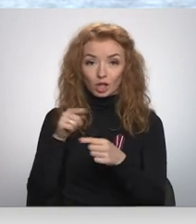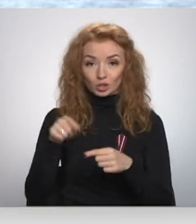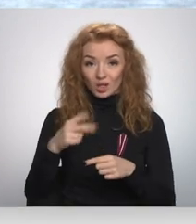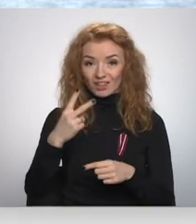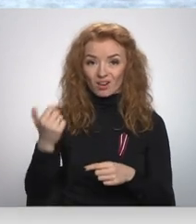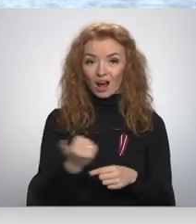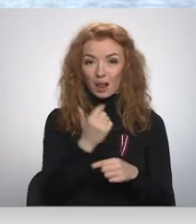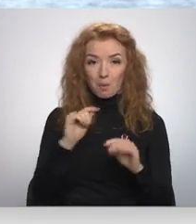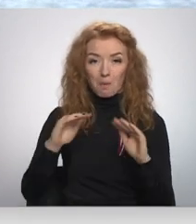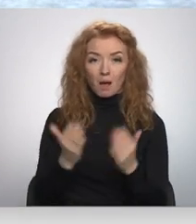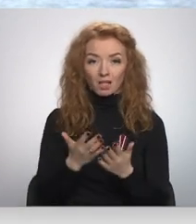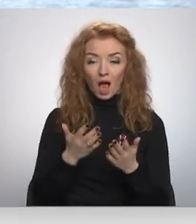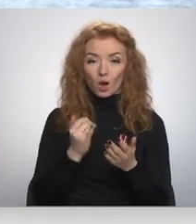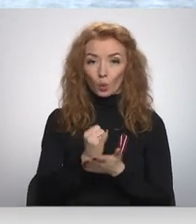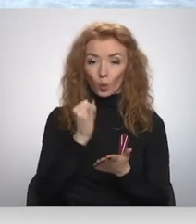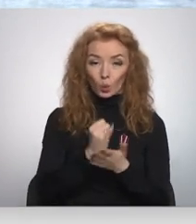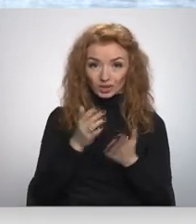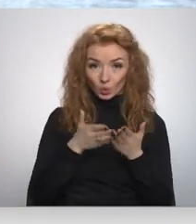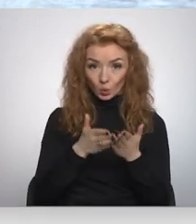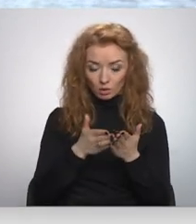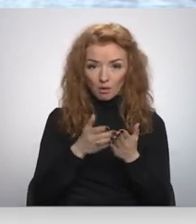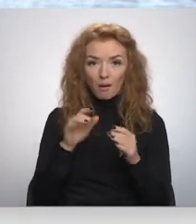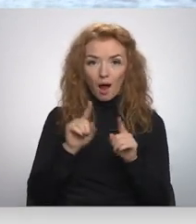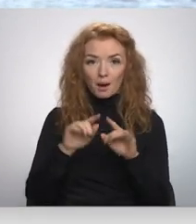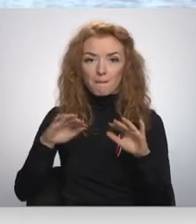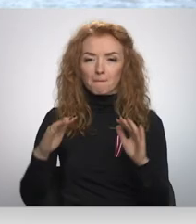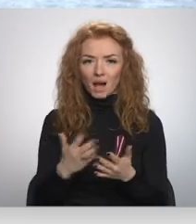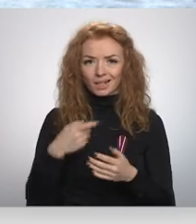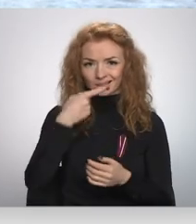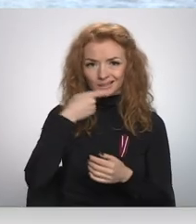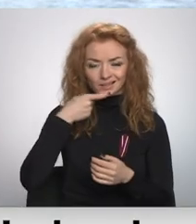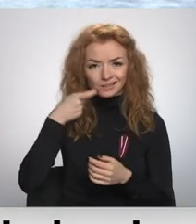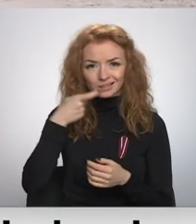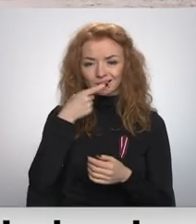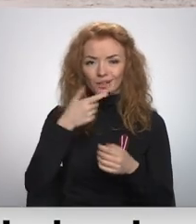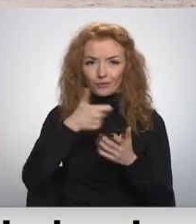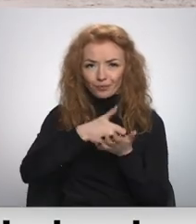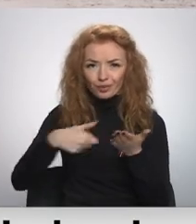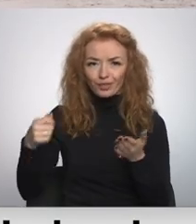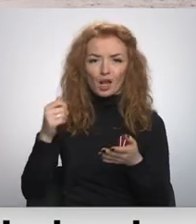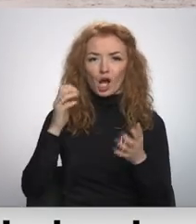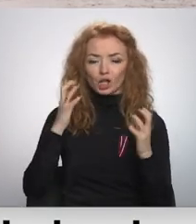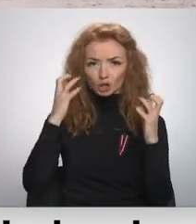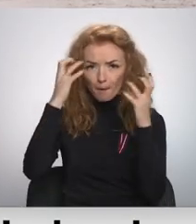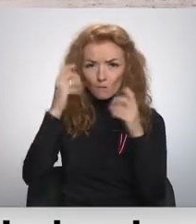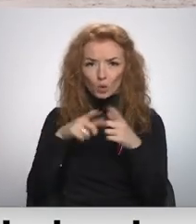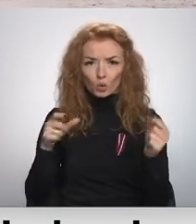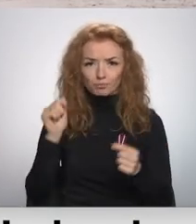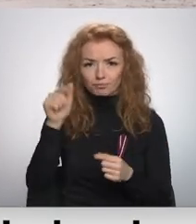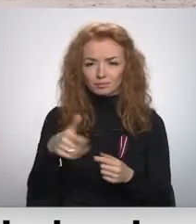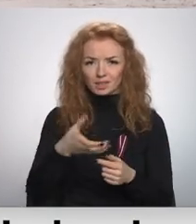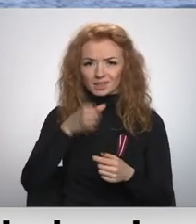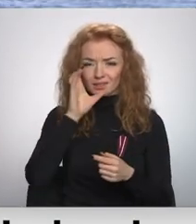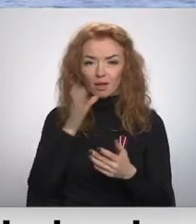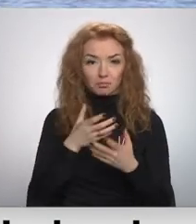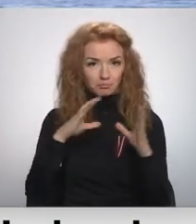mazāk kruīzu kuģi, tad ir mazāk, teiksim, vērojam visas zobu pastas un šampūnu pudelītes un bunžiņas, tur